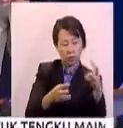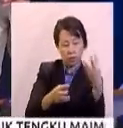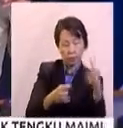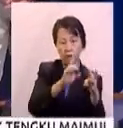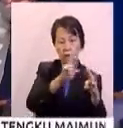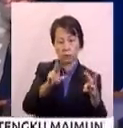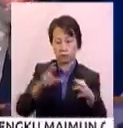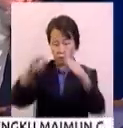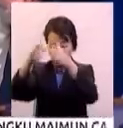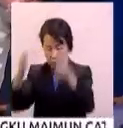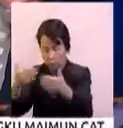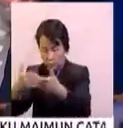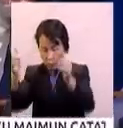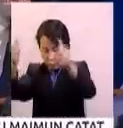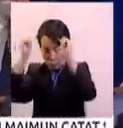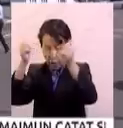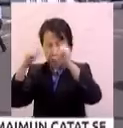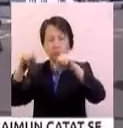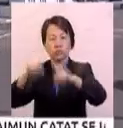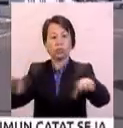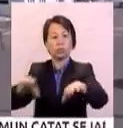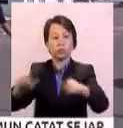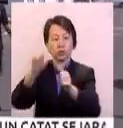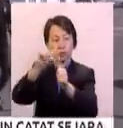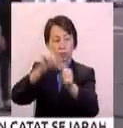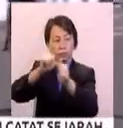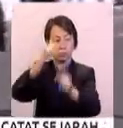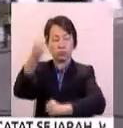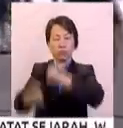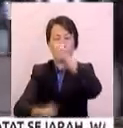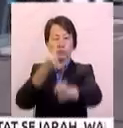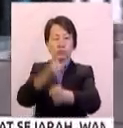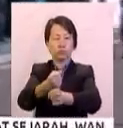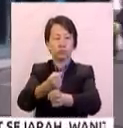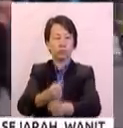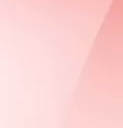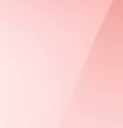pot bilik mandi mampu dihasilkan setiap tahun.